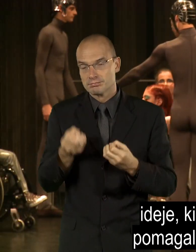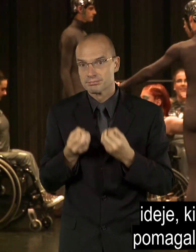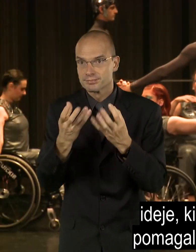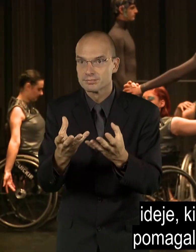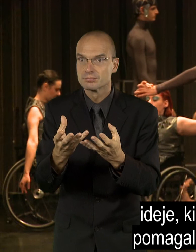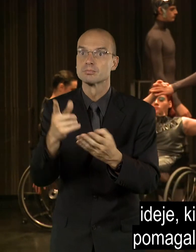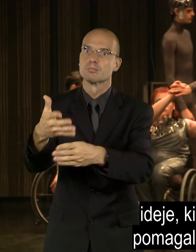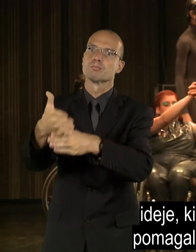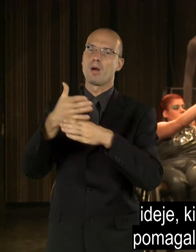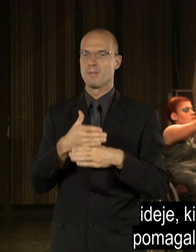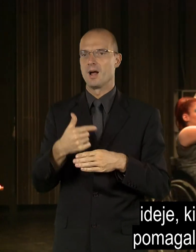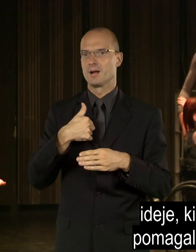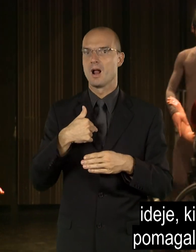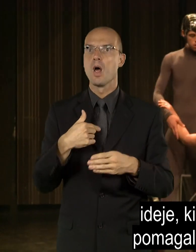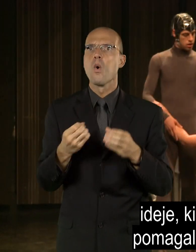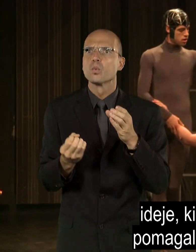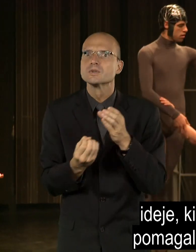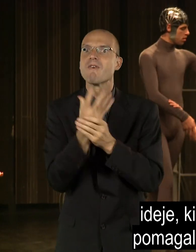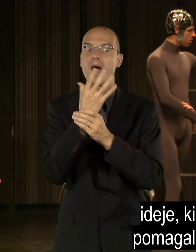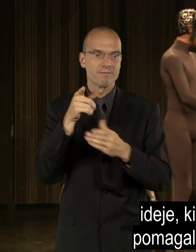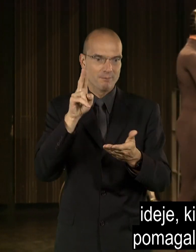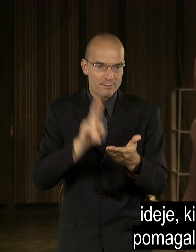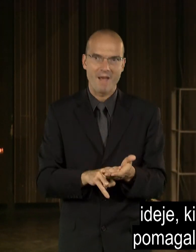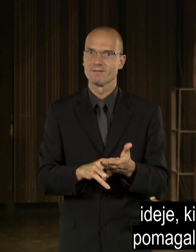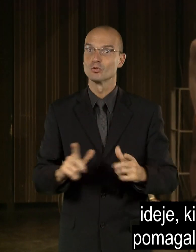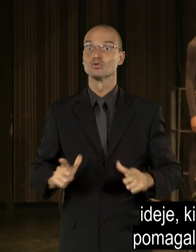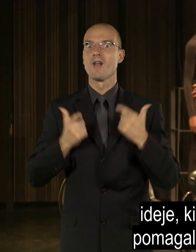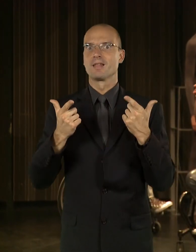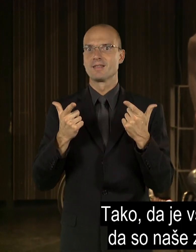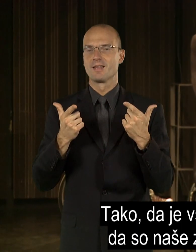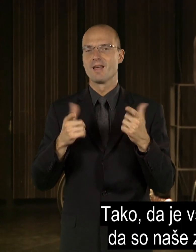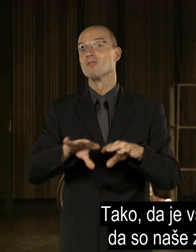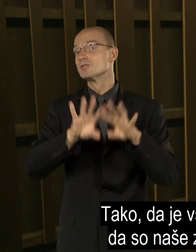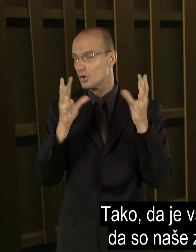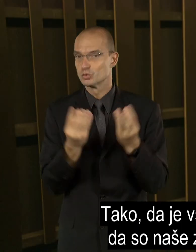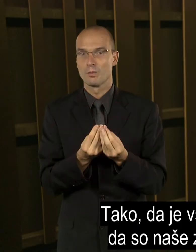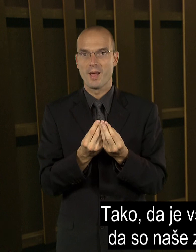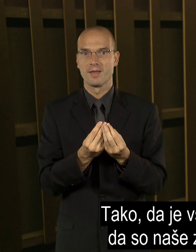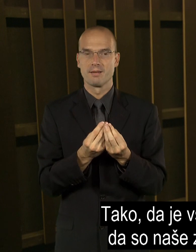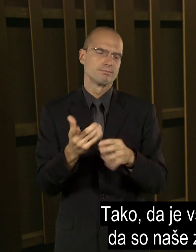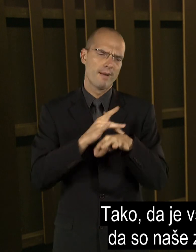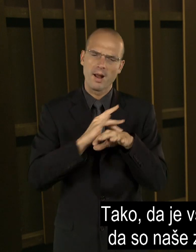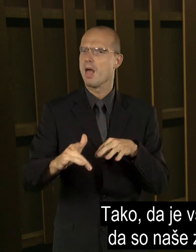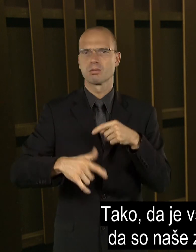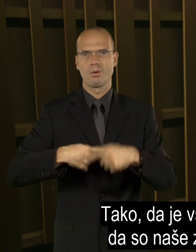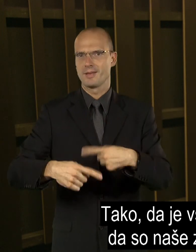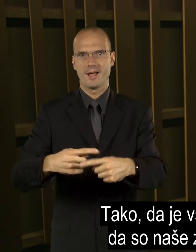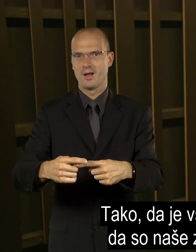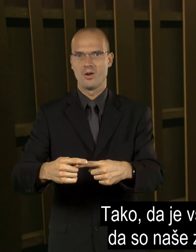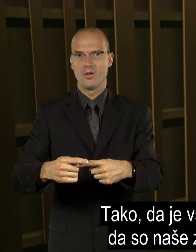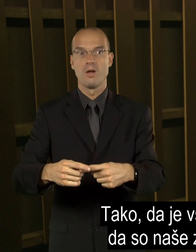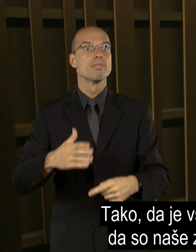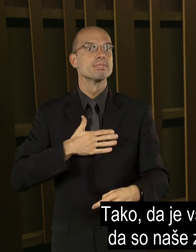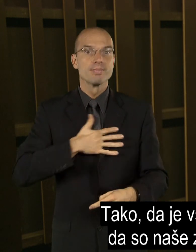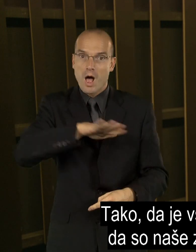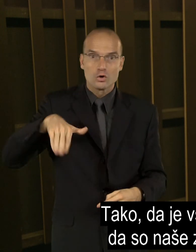porodile, pomagali ustvariti v realni sliki, tako da je vse skupaj gladko teklo in